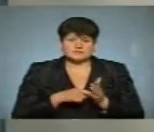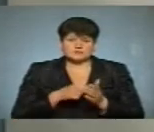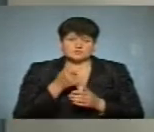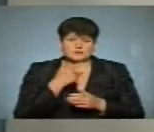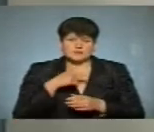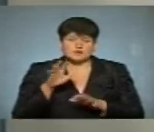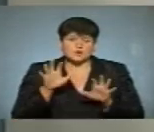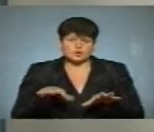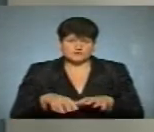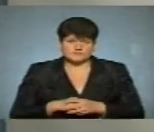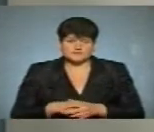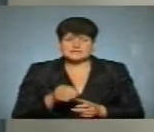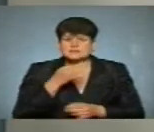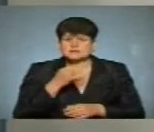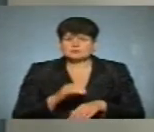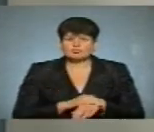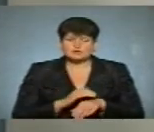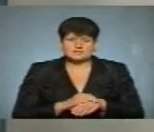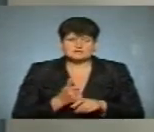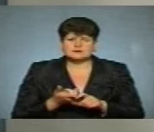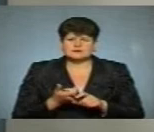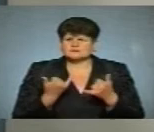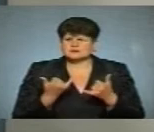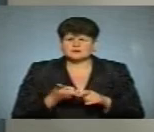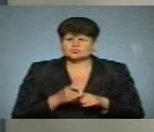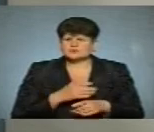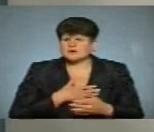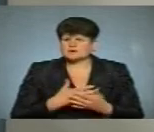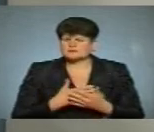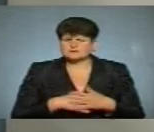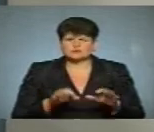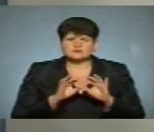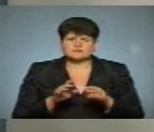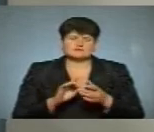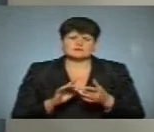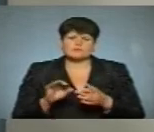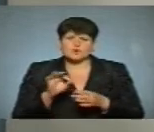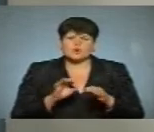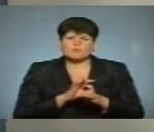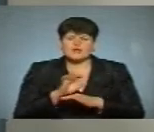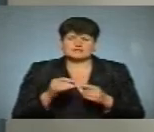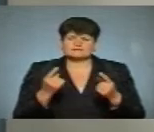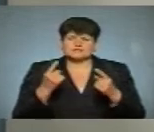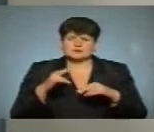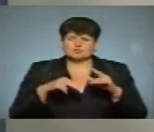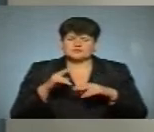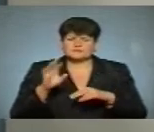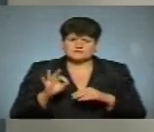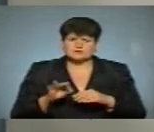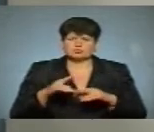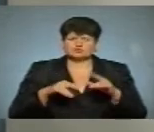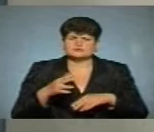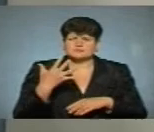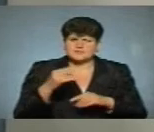голови. Скажіть, будь ласка, зараз дуже активно розказують сайти і газети про проекти «Велике будівництво», де будуєте 5 шкіл,